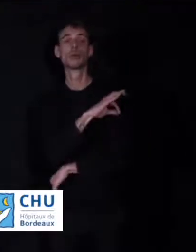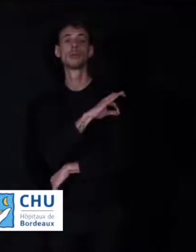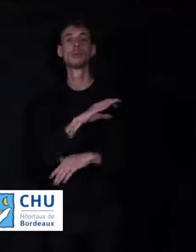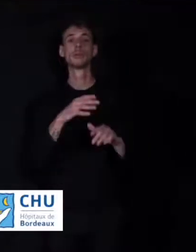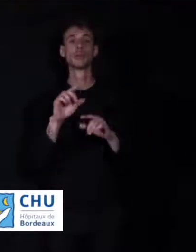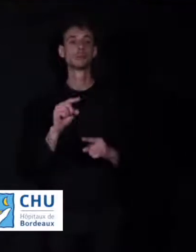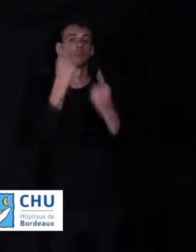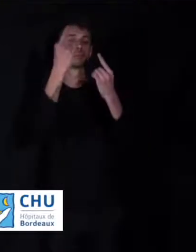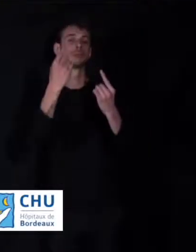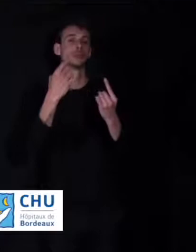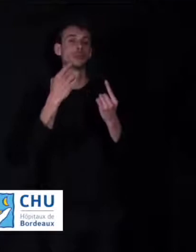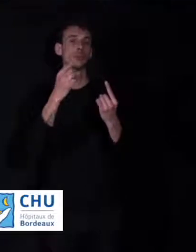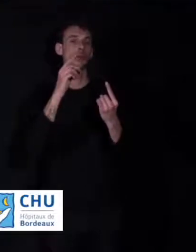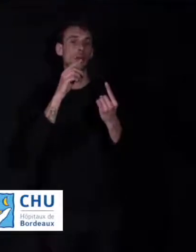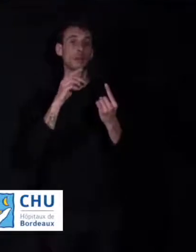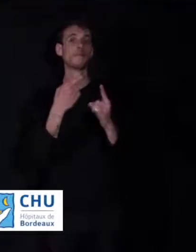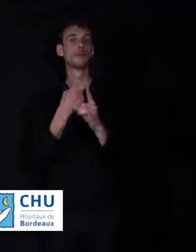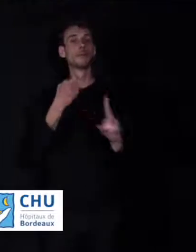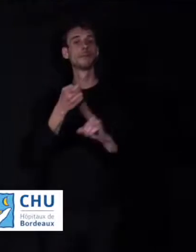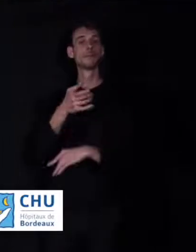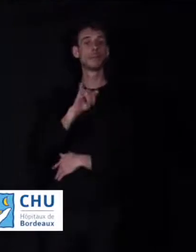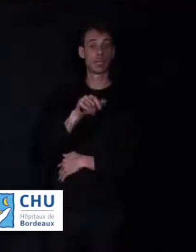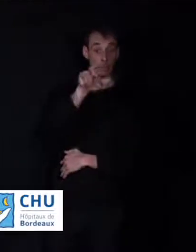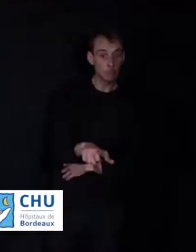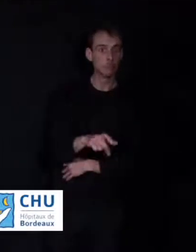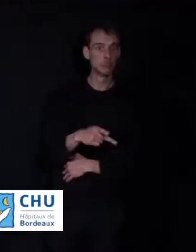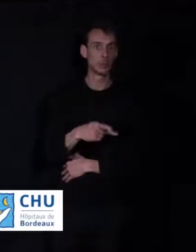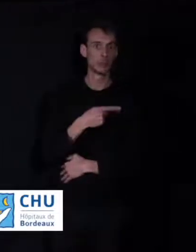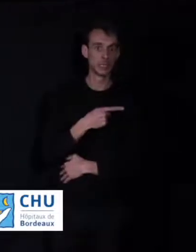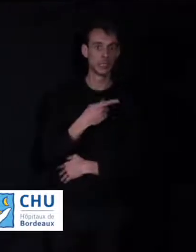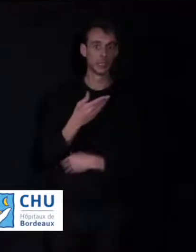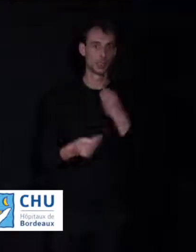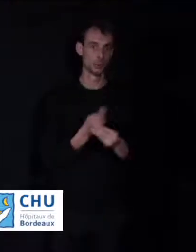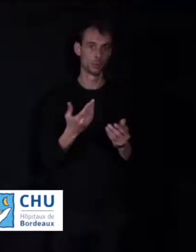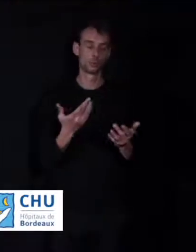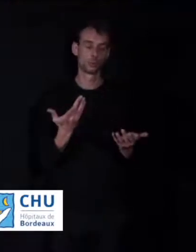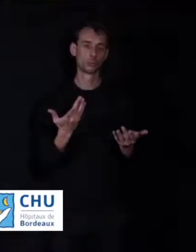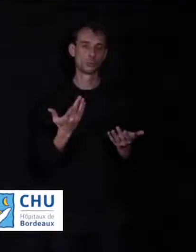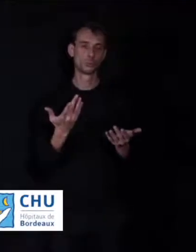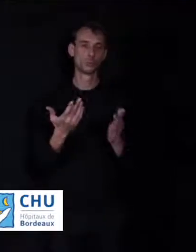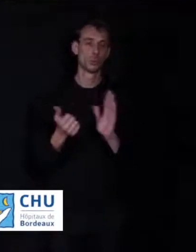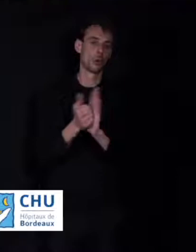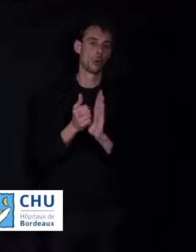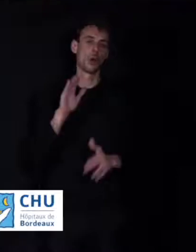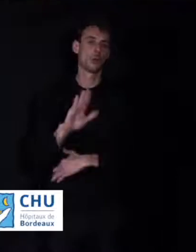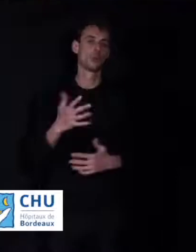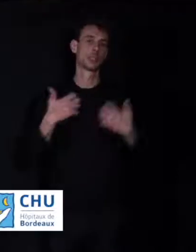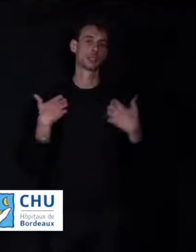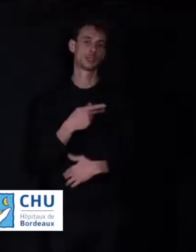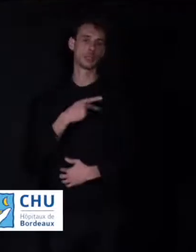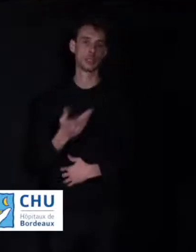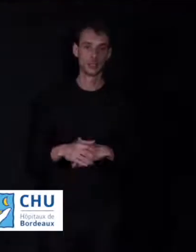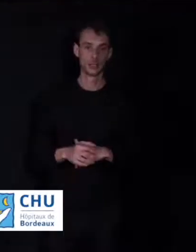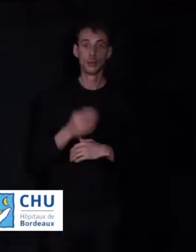par des acteurs médicaux et des personnes du corps médical, comme l'a montré dans son travail de thèse soutenu